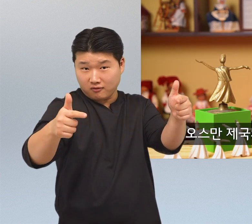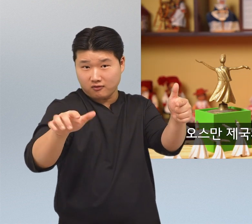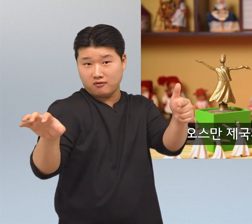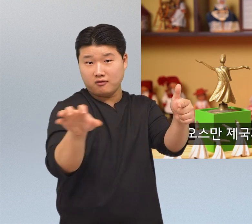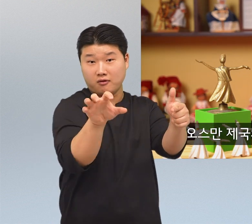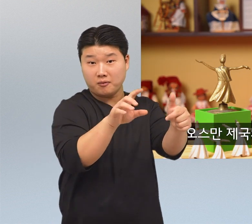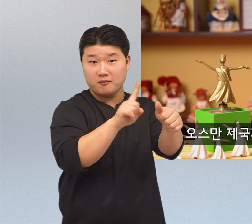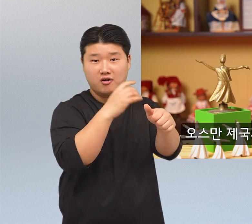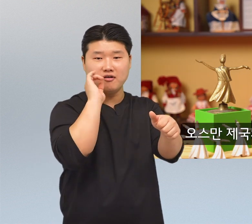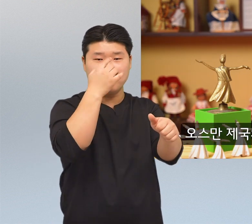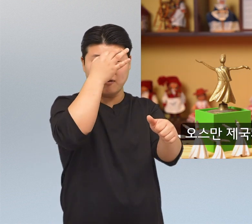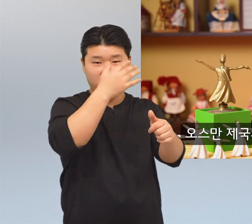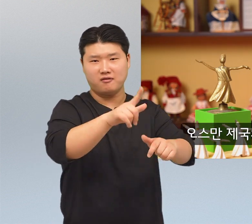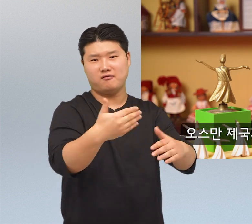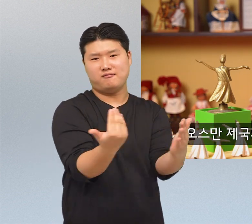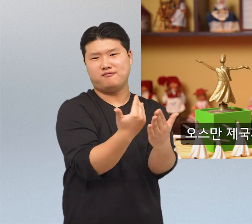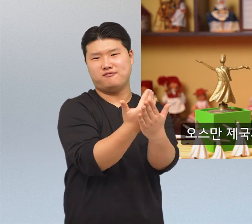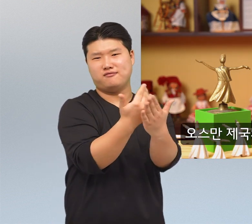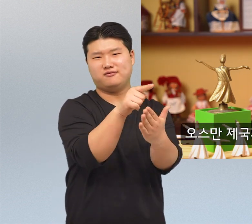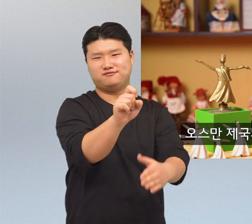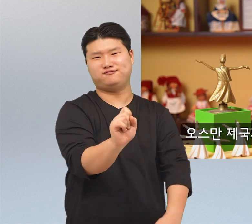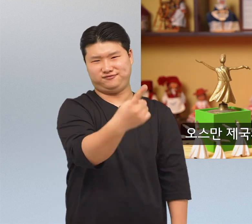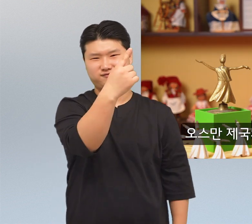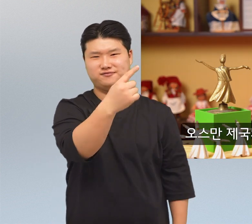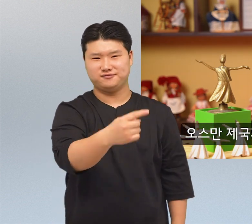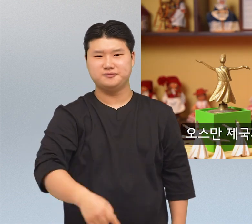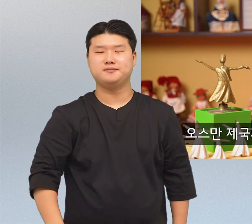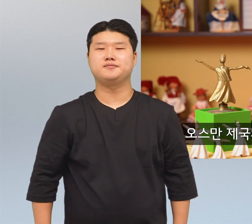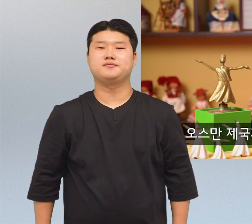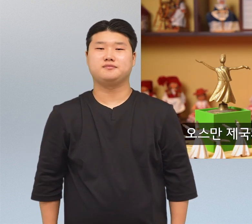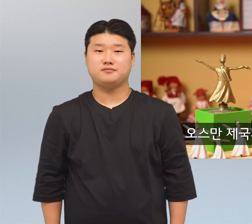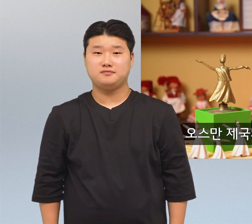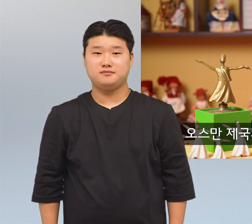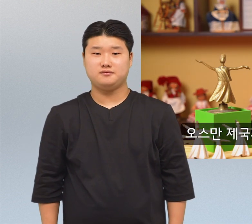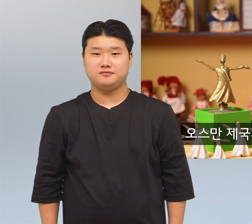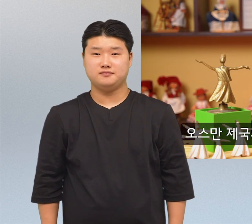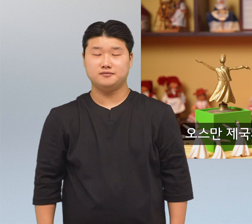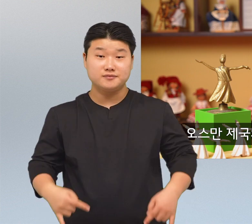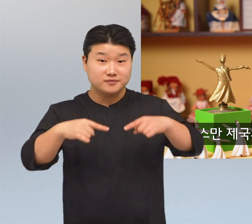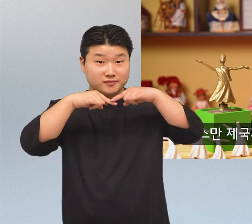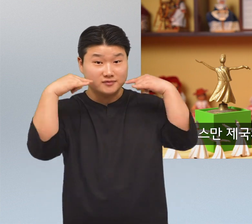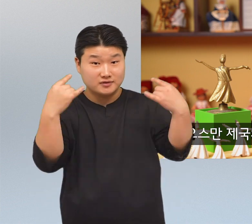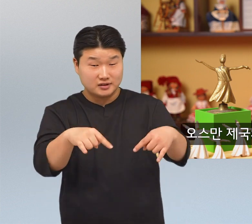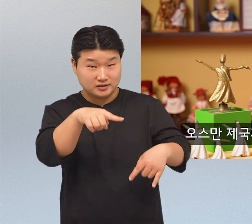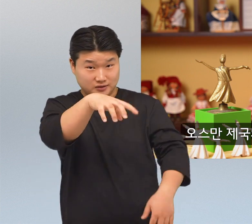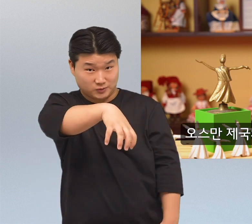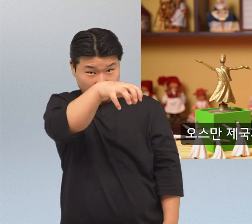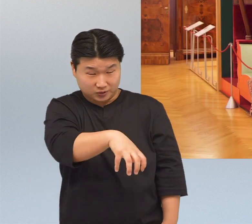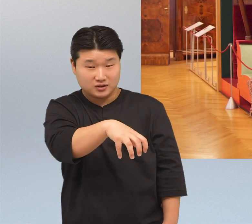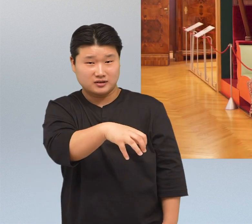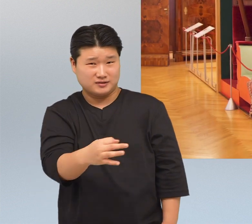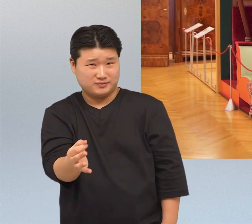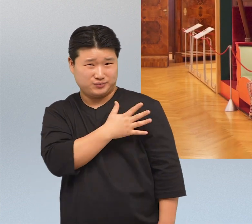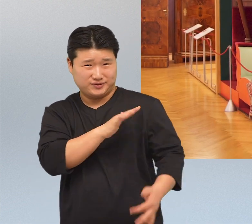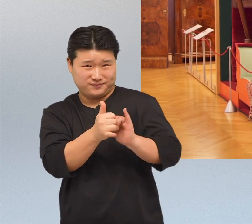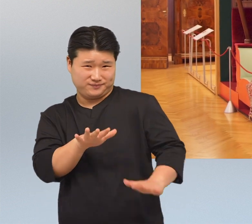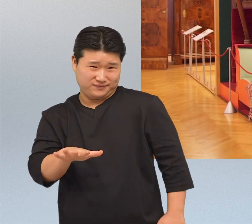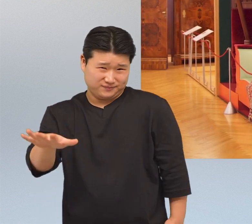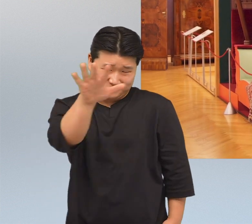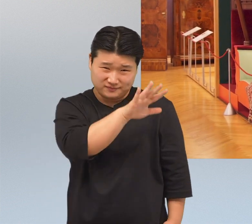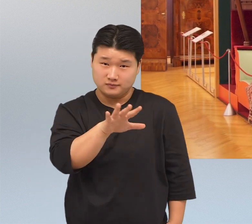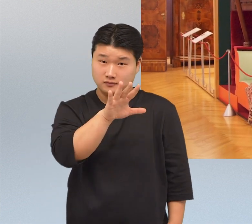분야에서 오스만 제국의 문화를 소재로 한 예술 작품이 유행한 것을 일컫습니다.